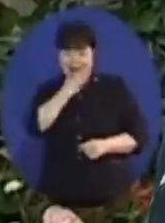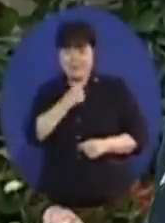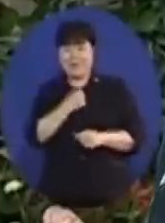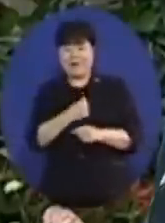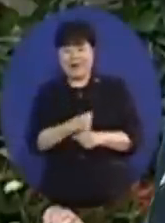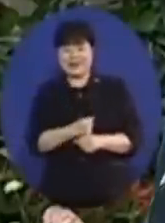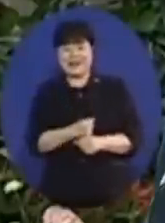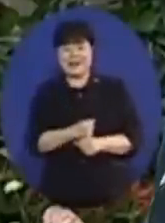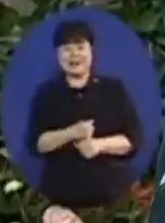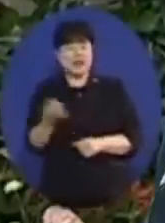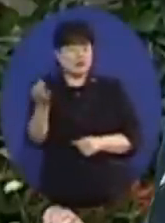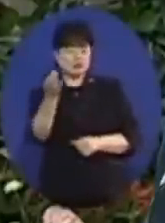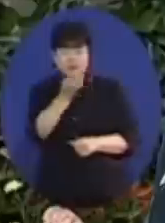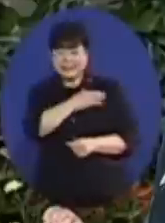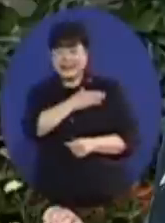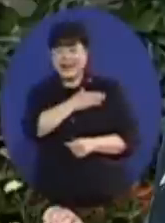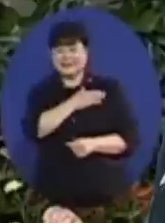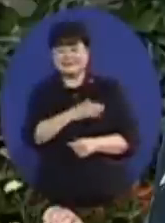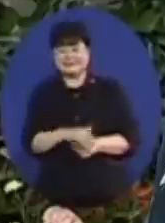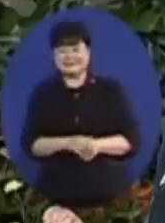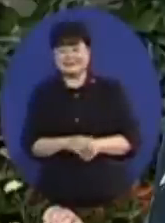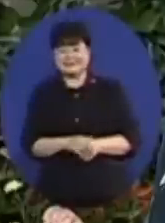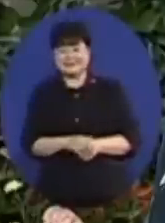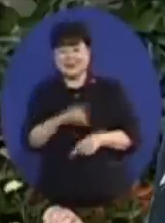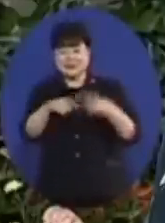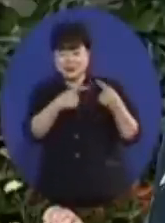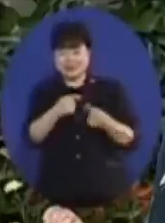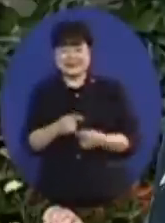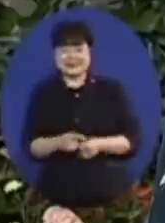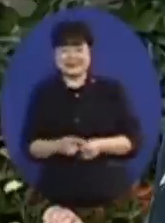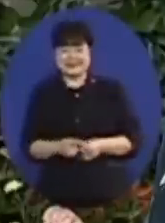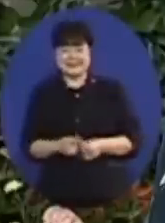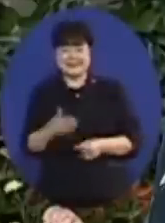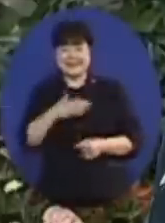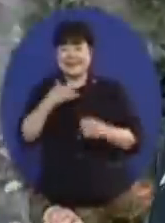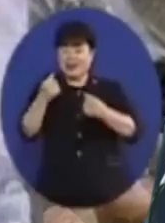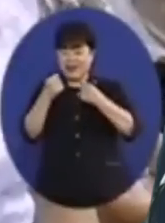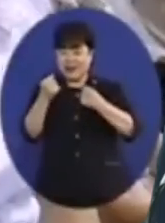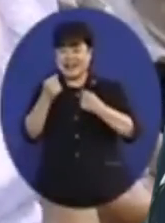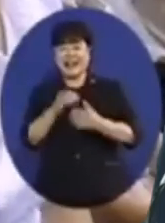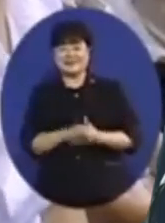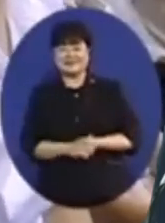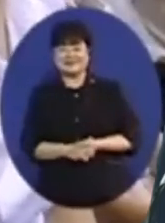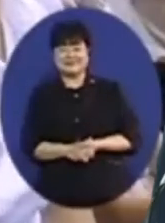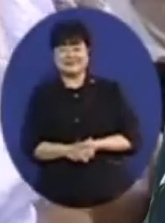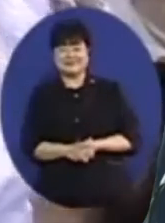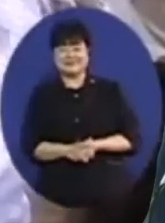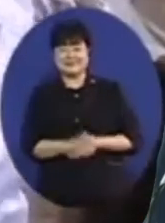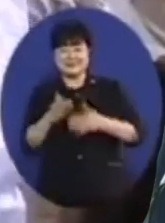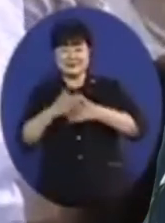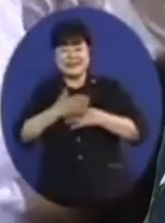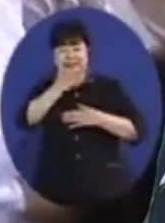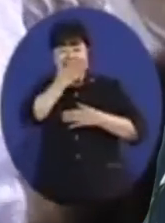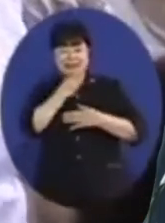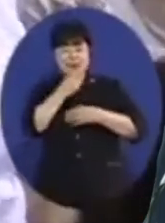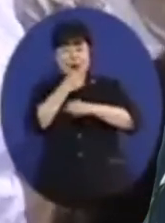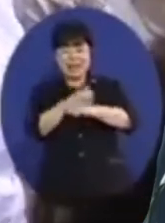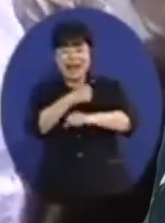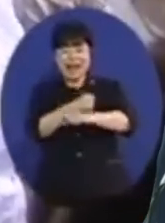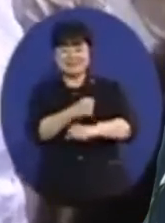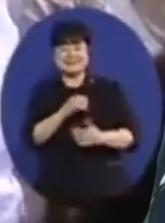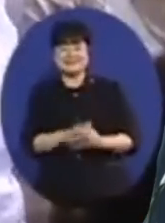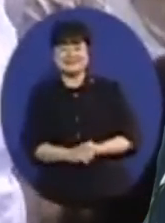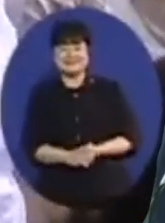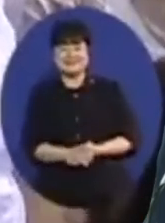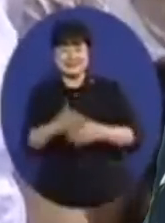나는 부유하다 한번 따라 말씀하세요 나는 건강하다 나는 행복하다